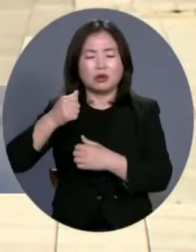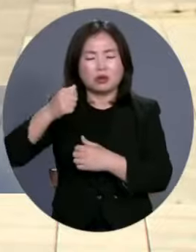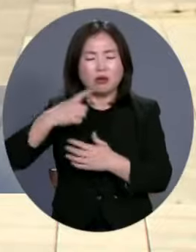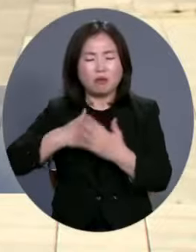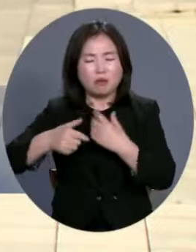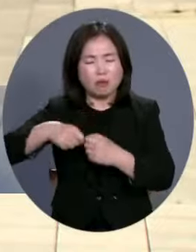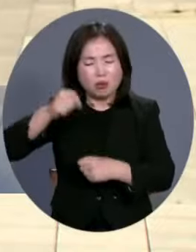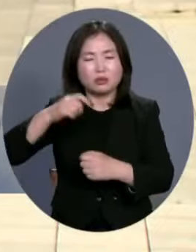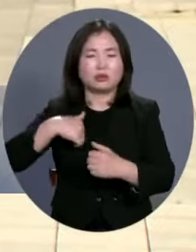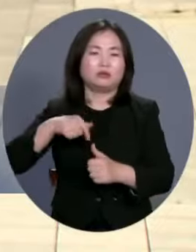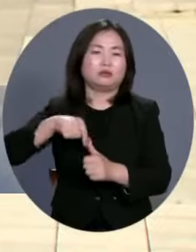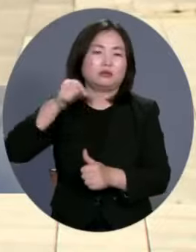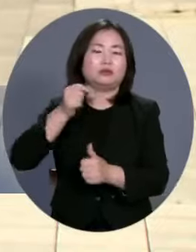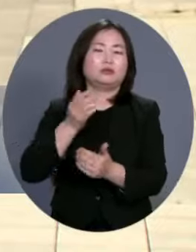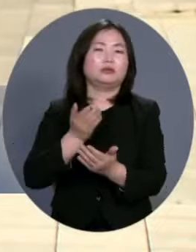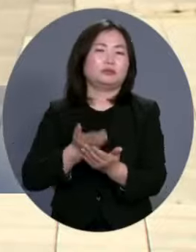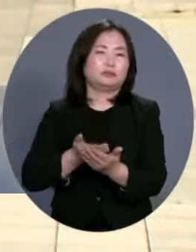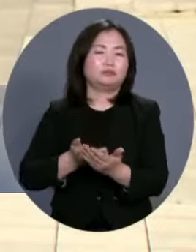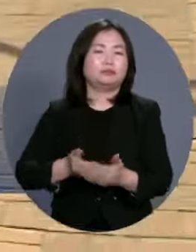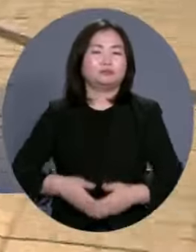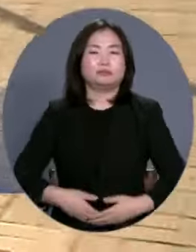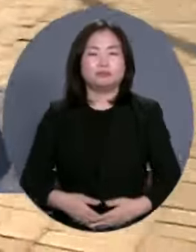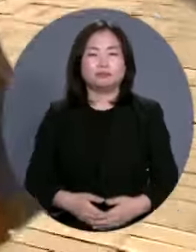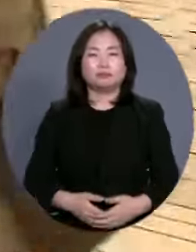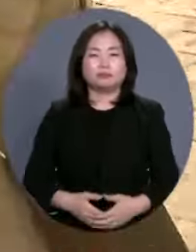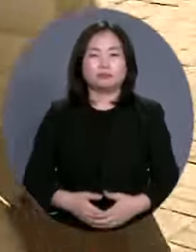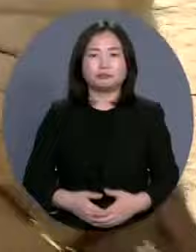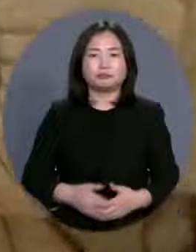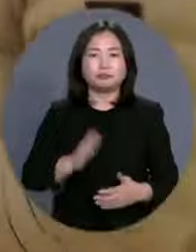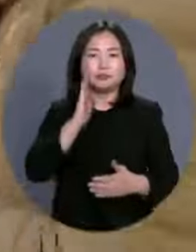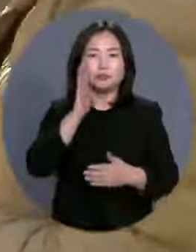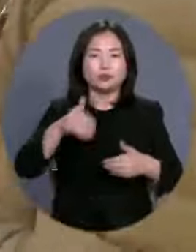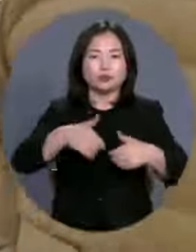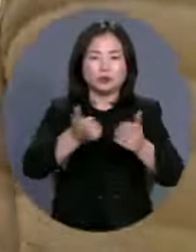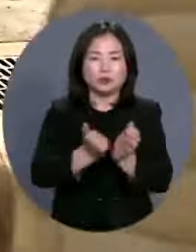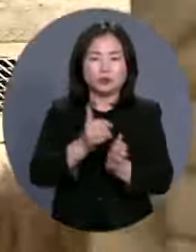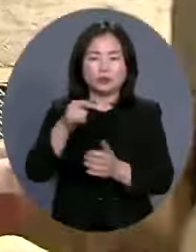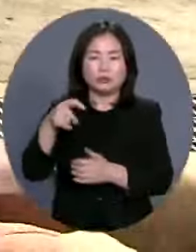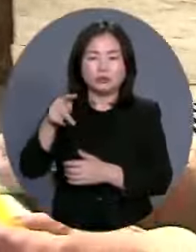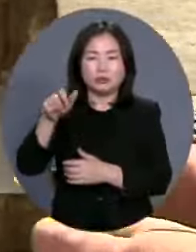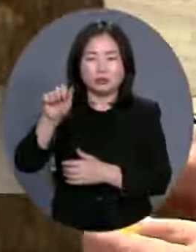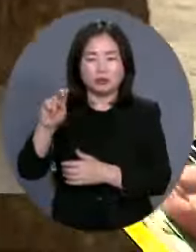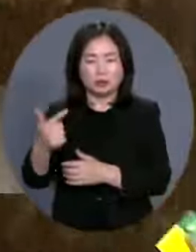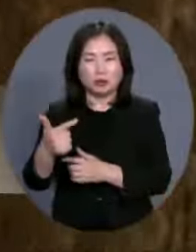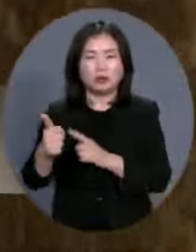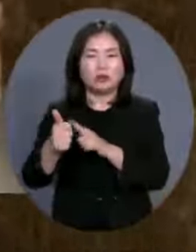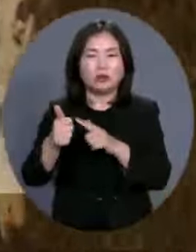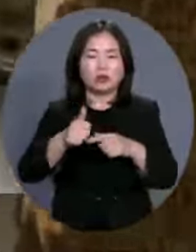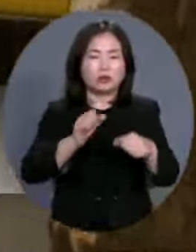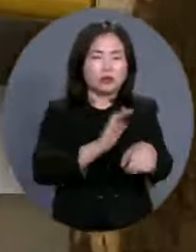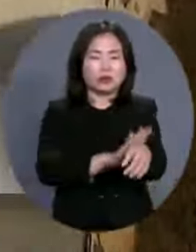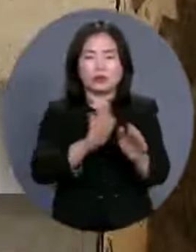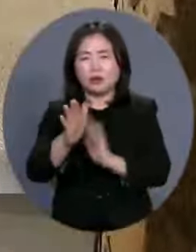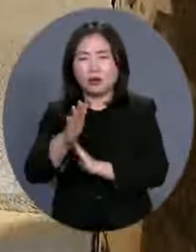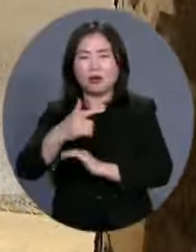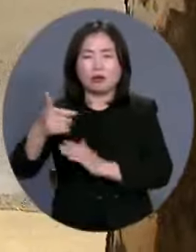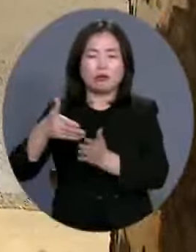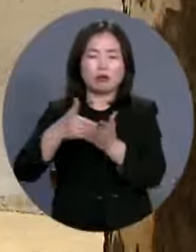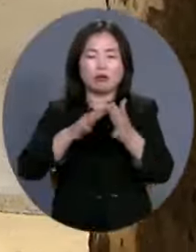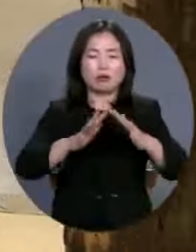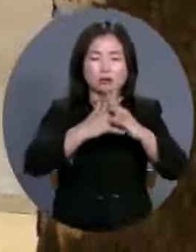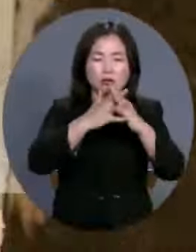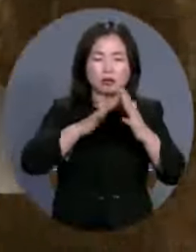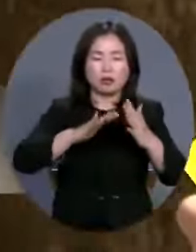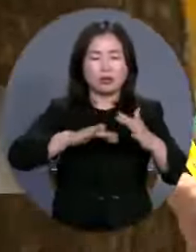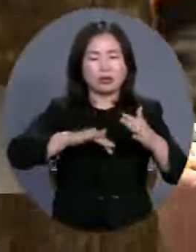다선을 선택해 주고 있습니다. 녹색정의당 김성년 후보는 거대 양당이 제시하는 건설,